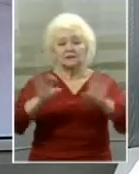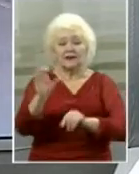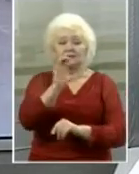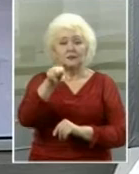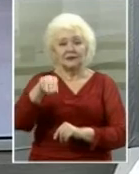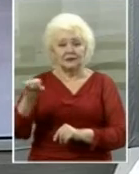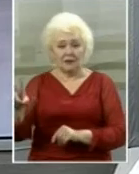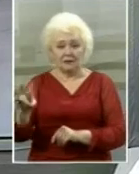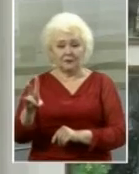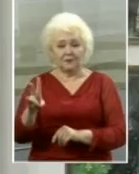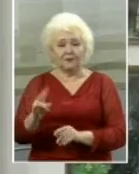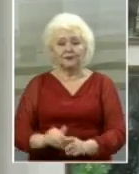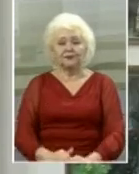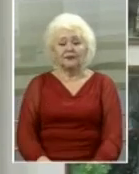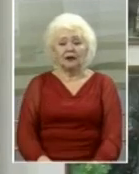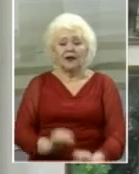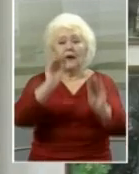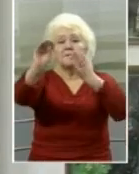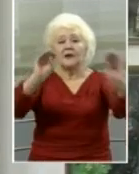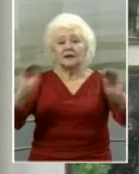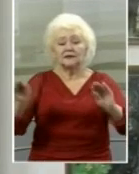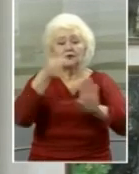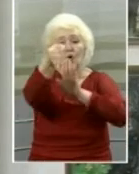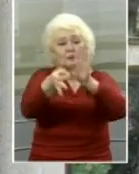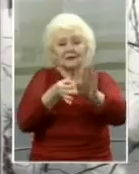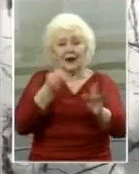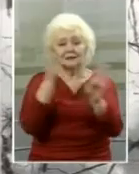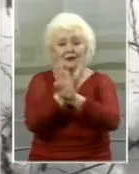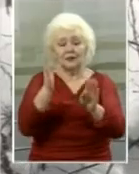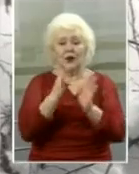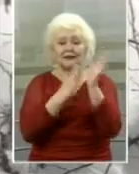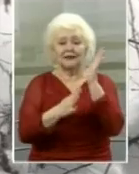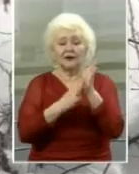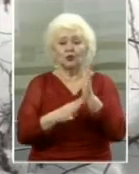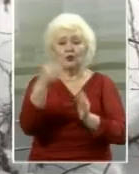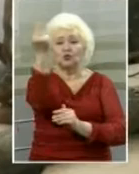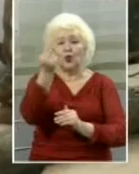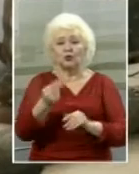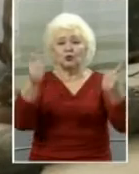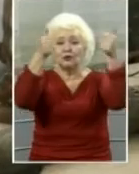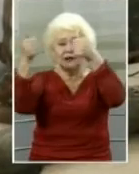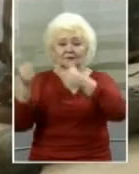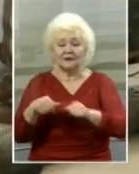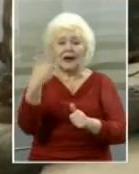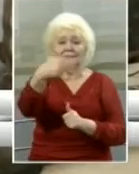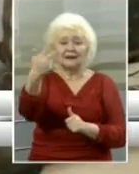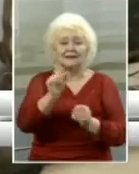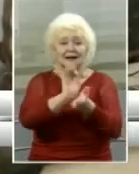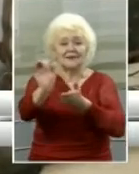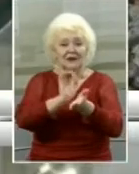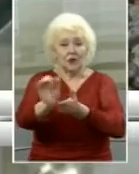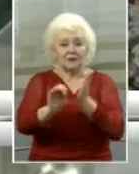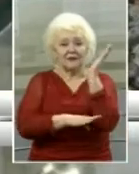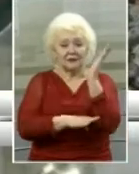Світлани Піцан. В експозиції «Підказки природи» 90 художніх світлин та 30 виробів з дерева.